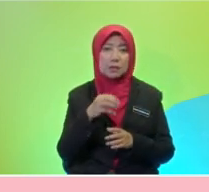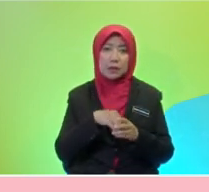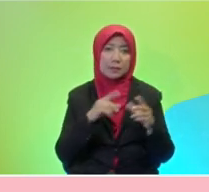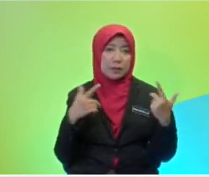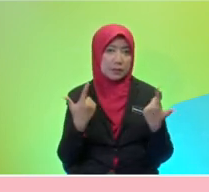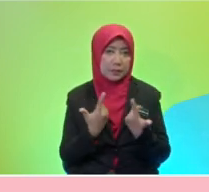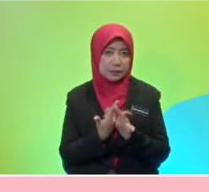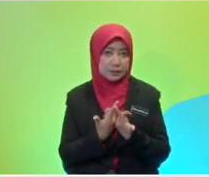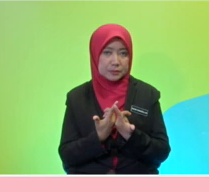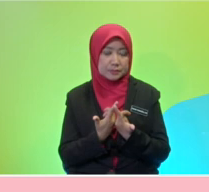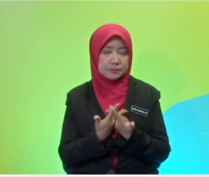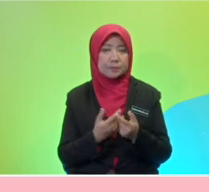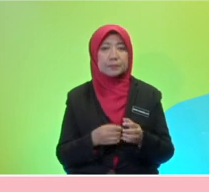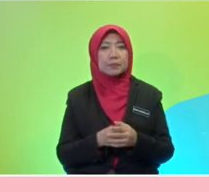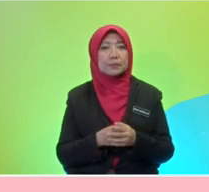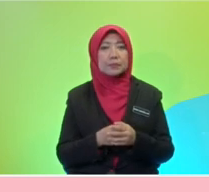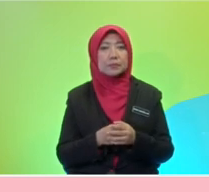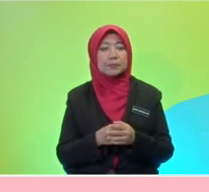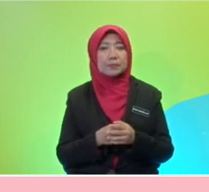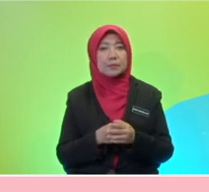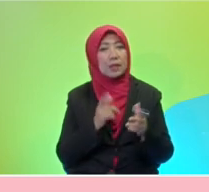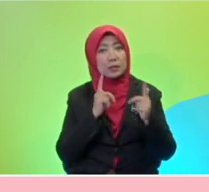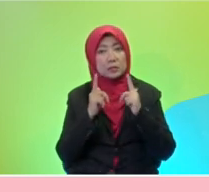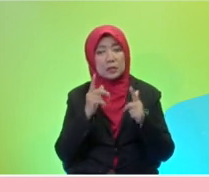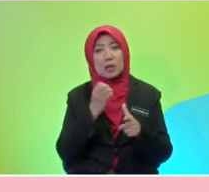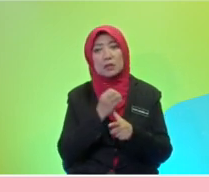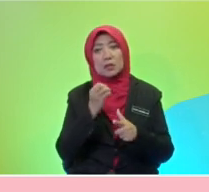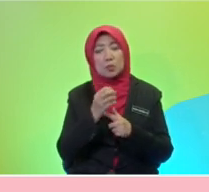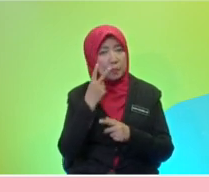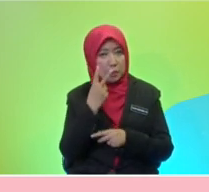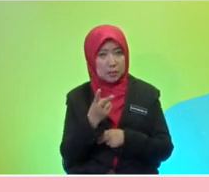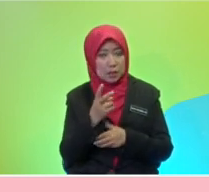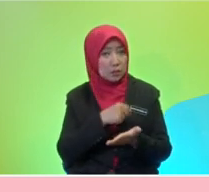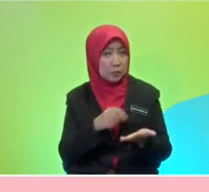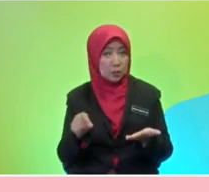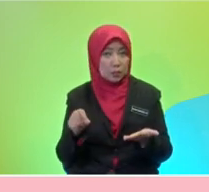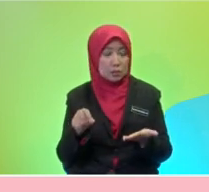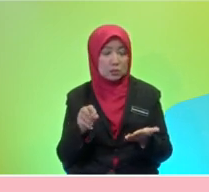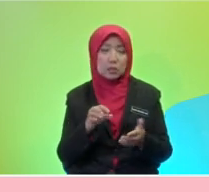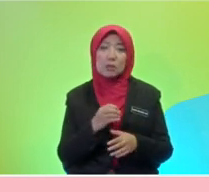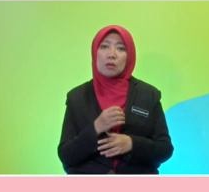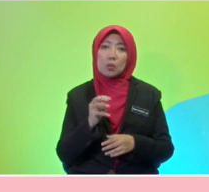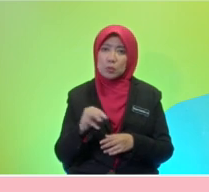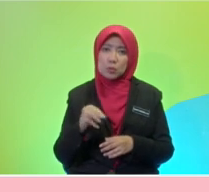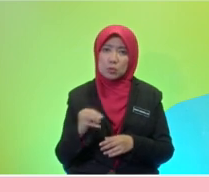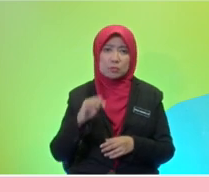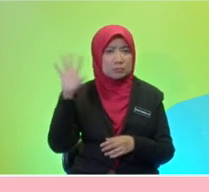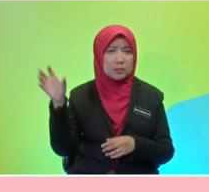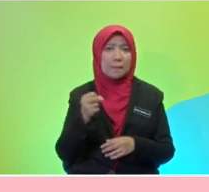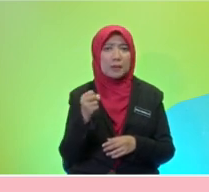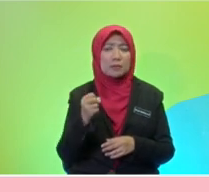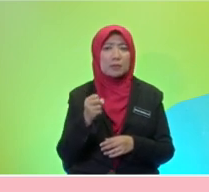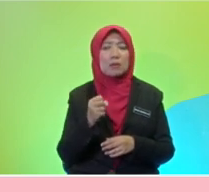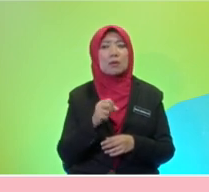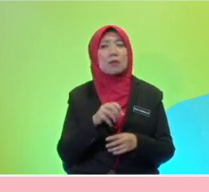ada kelas yang lisan dan kemudian Adakah murid-murid mencapai prestasi dan